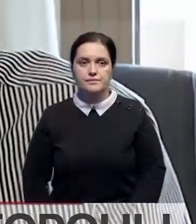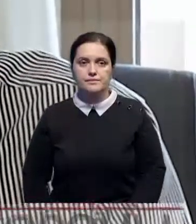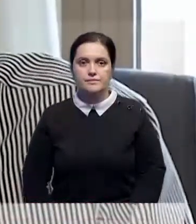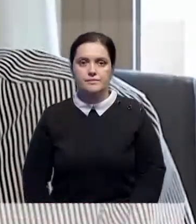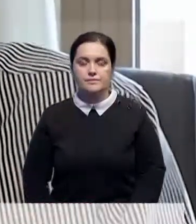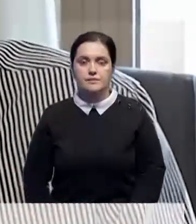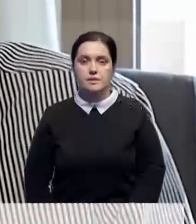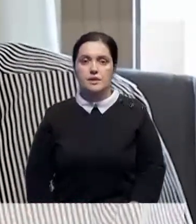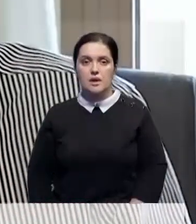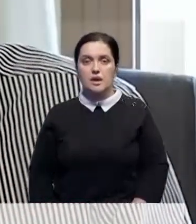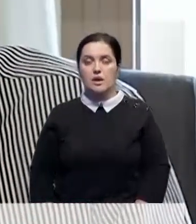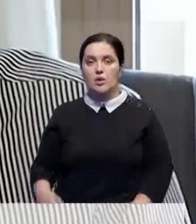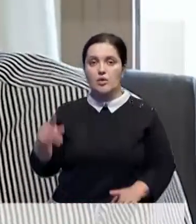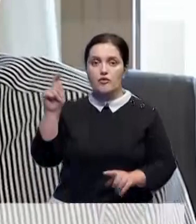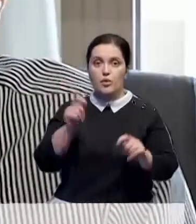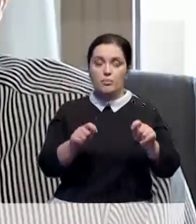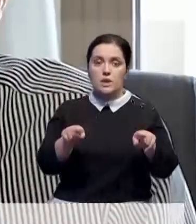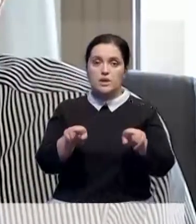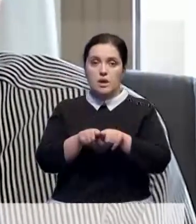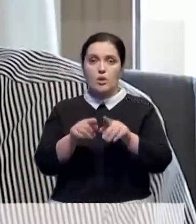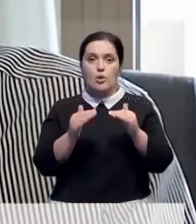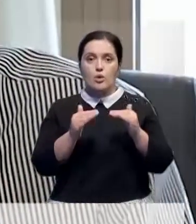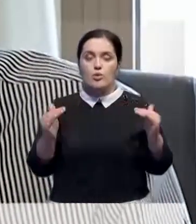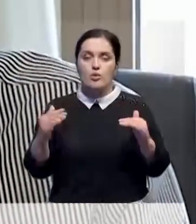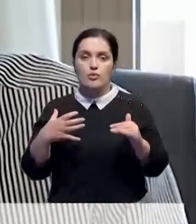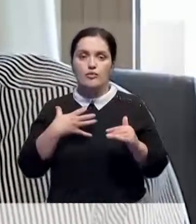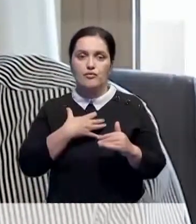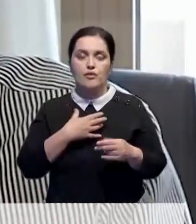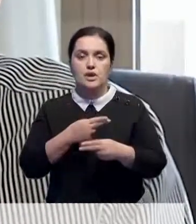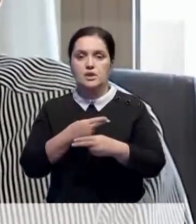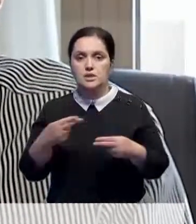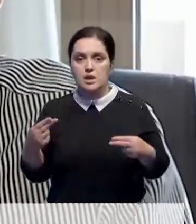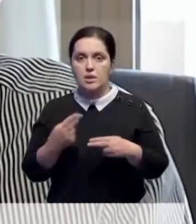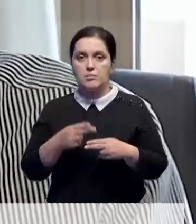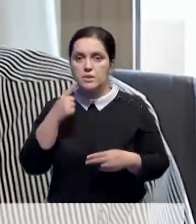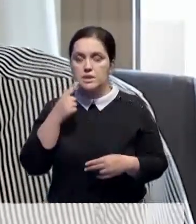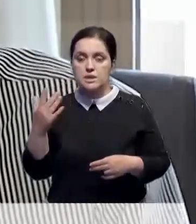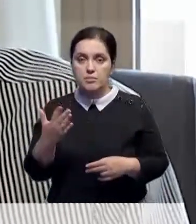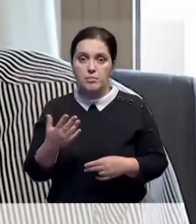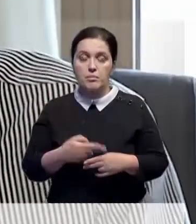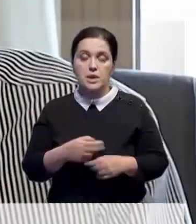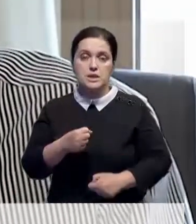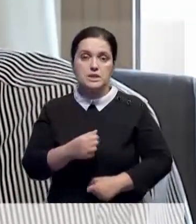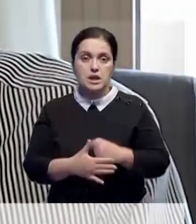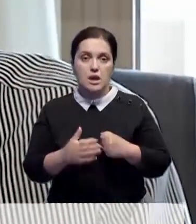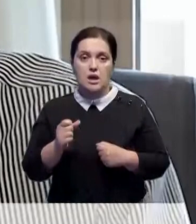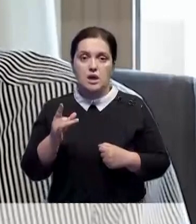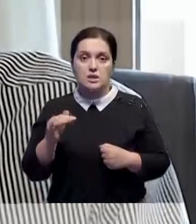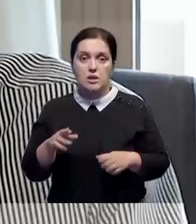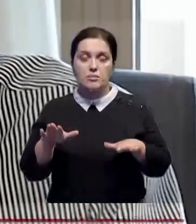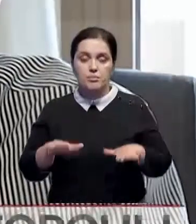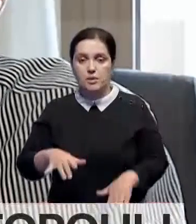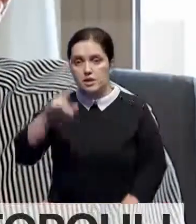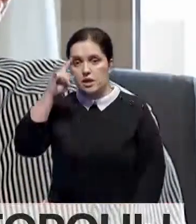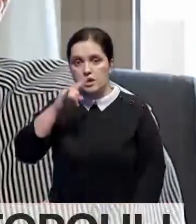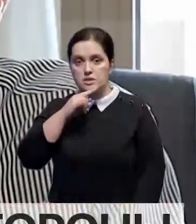сам факт того что форм такого уровня с такими важными темами и престижными спикерами проводится в Центральной Азии и конкретно в Казахстане